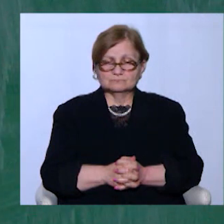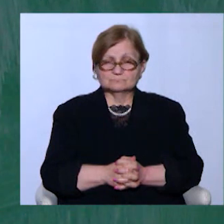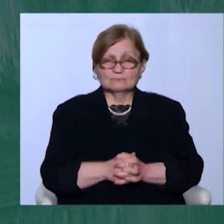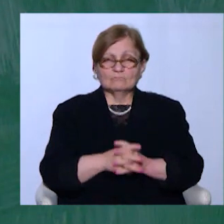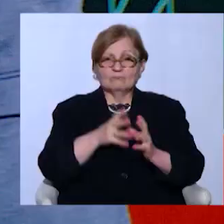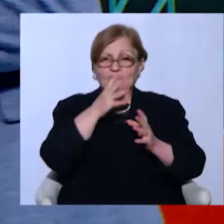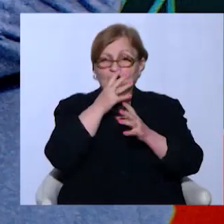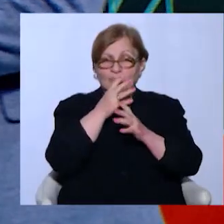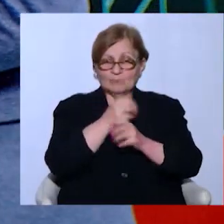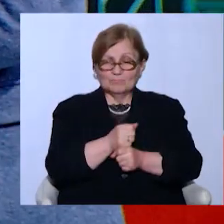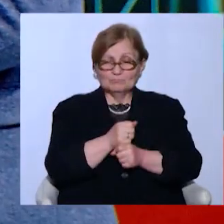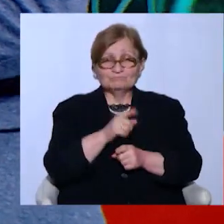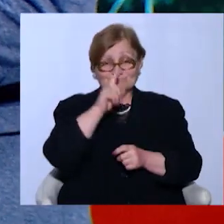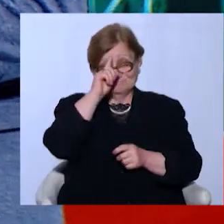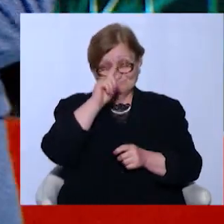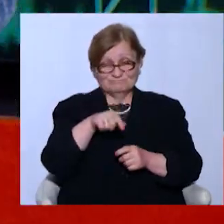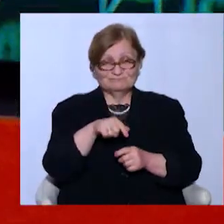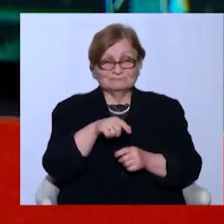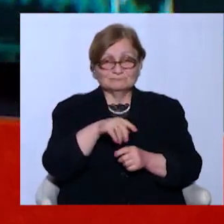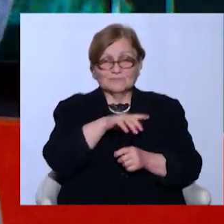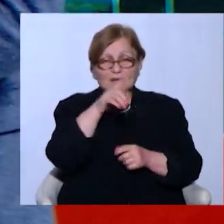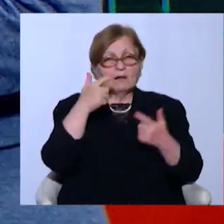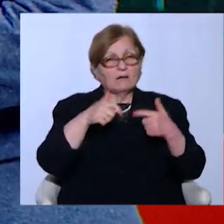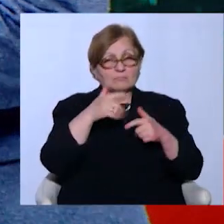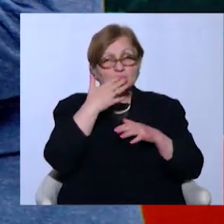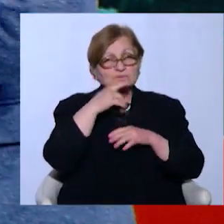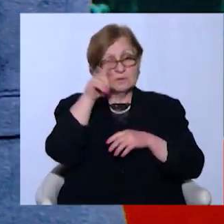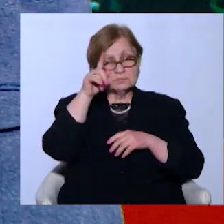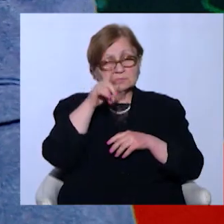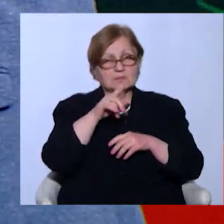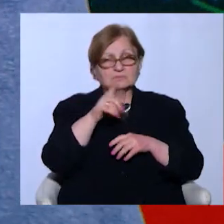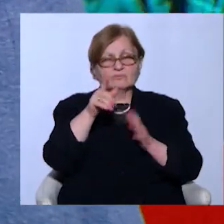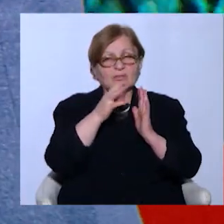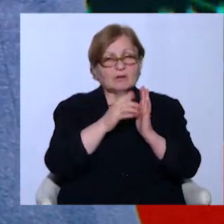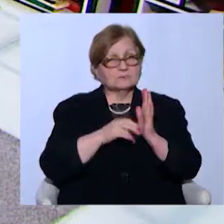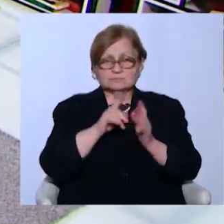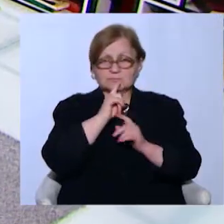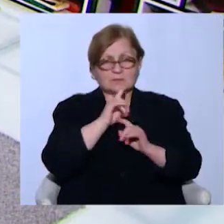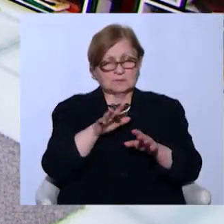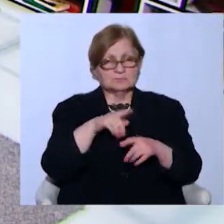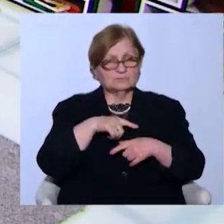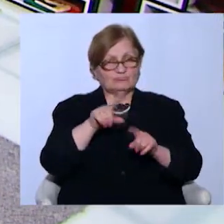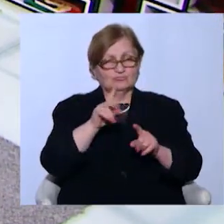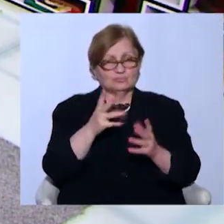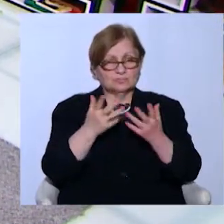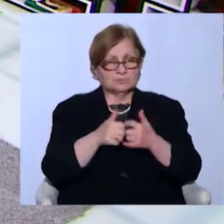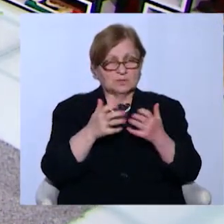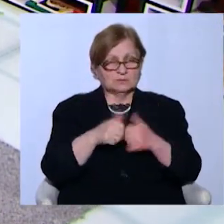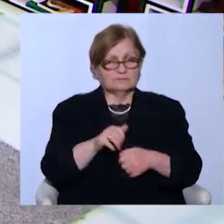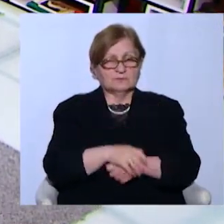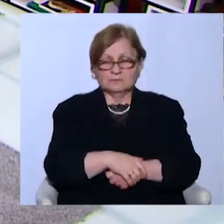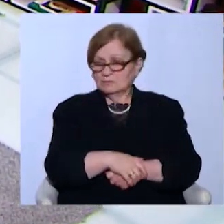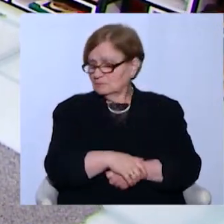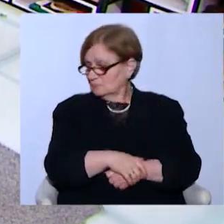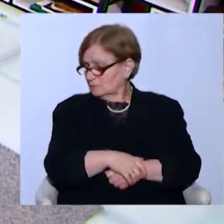მოკლედ თქვენ როგორც იცით ეროვნულ გამოცდაზე კალკულატორები არ გექნებათ და ყოველთვის